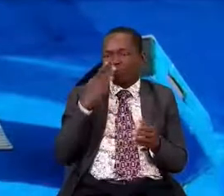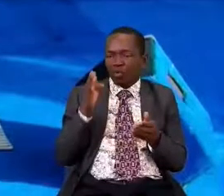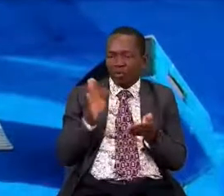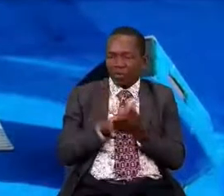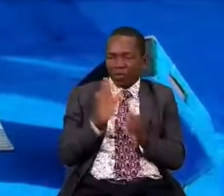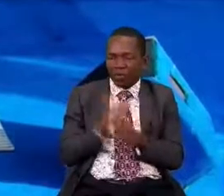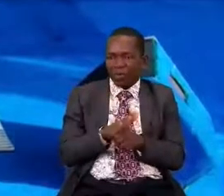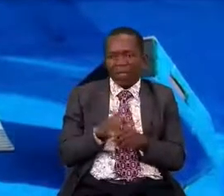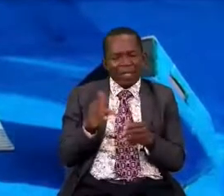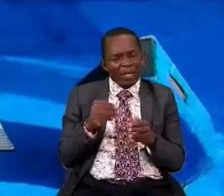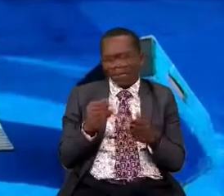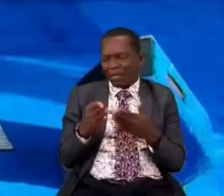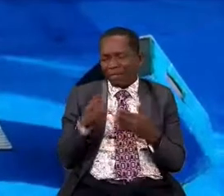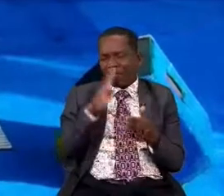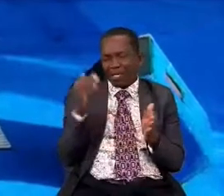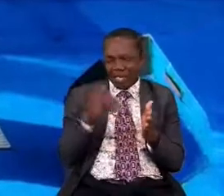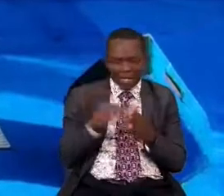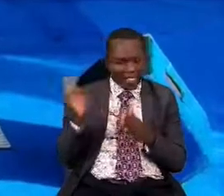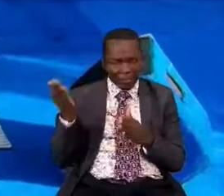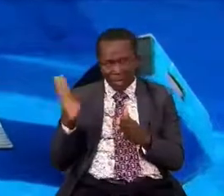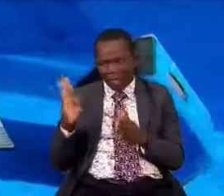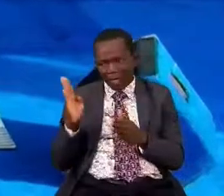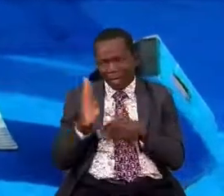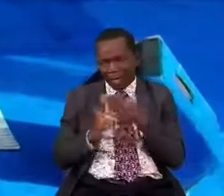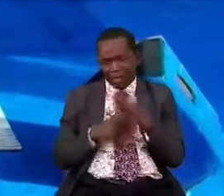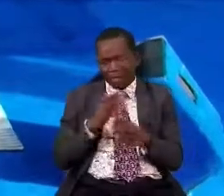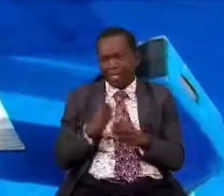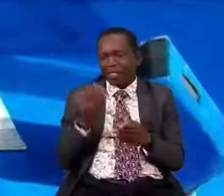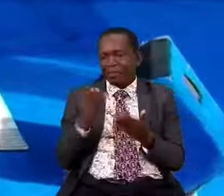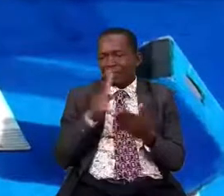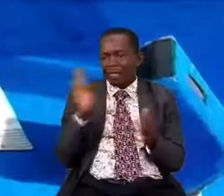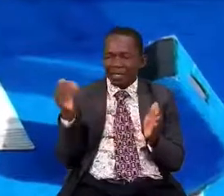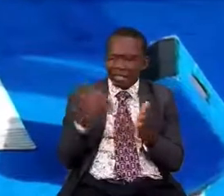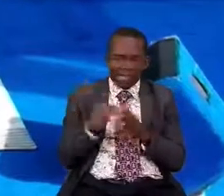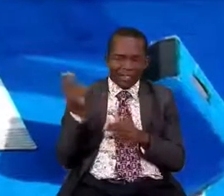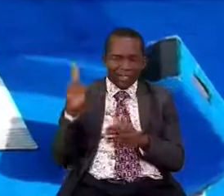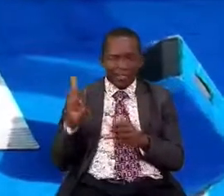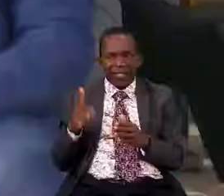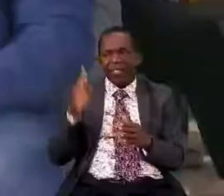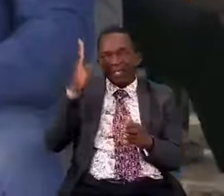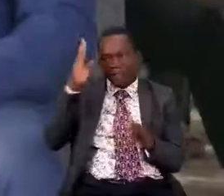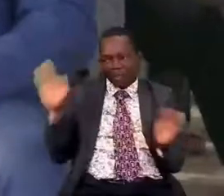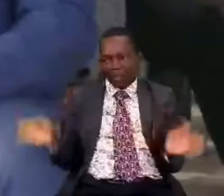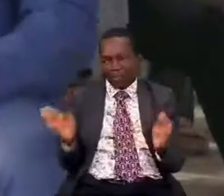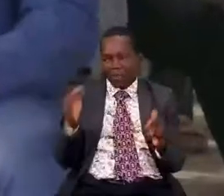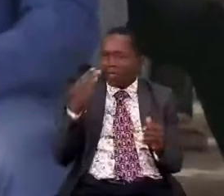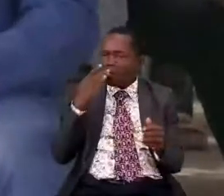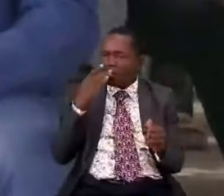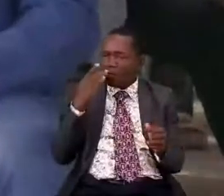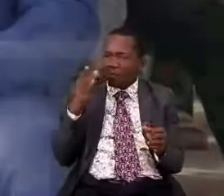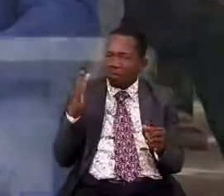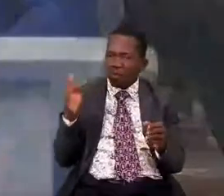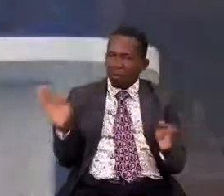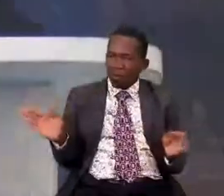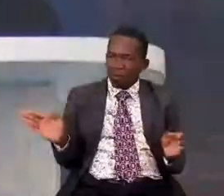que ce qu'il promet, il peut aussi l'accomplir. Et il y aura un accomplissement dans ta vie au nom de